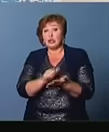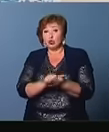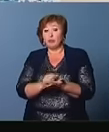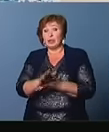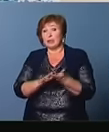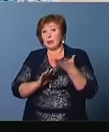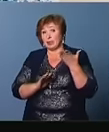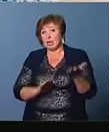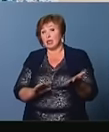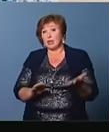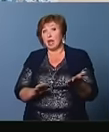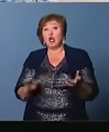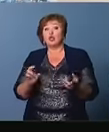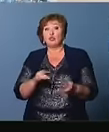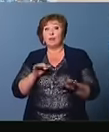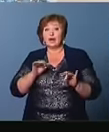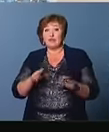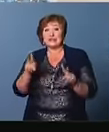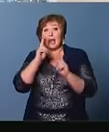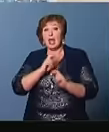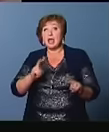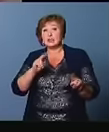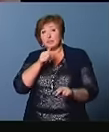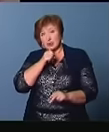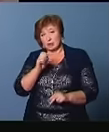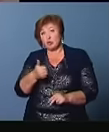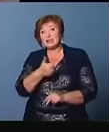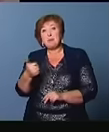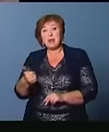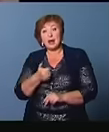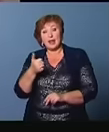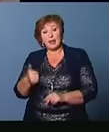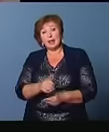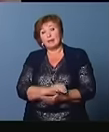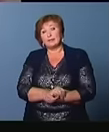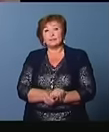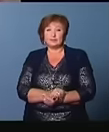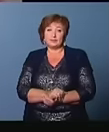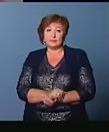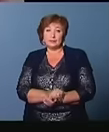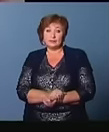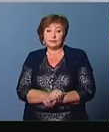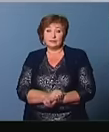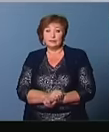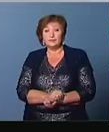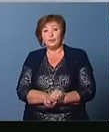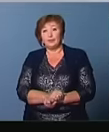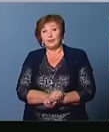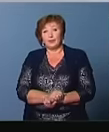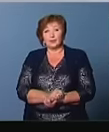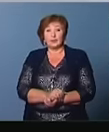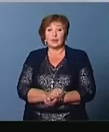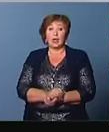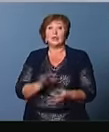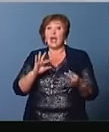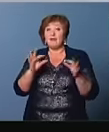из истории болезни, чтобы провести экспертизу спрея. Елена Керн, Юрий Егоров, телеканал «Моя Удмуртия».